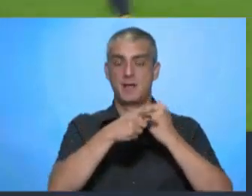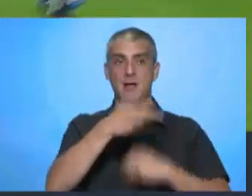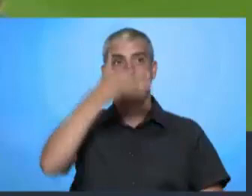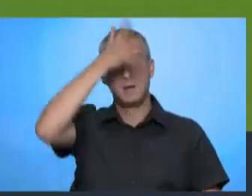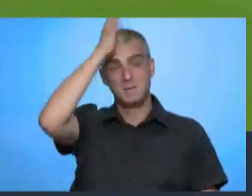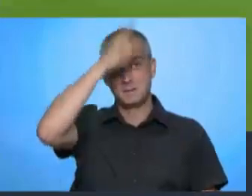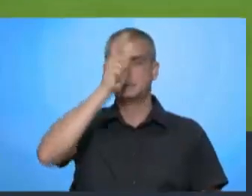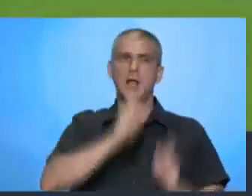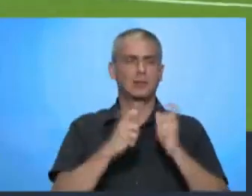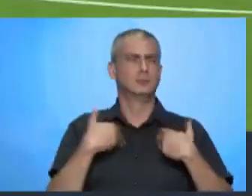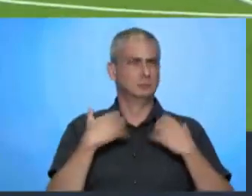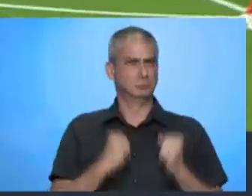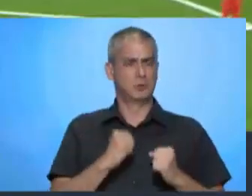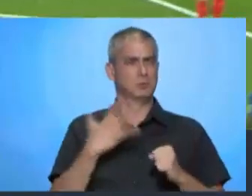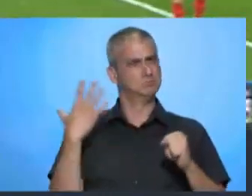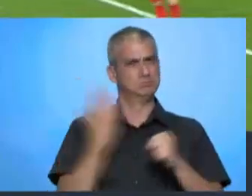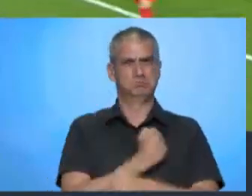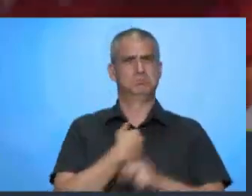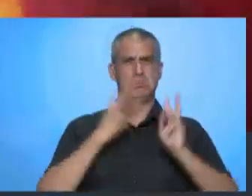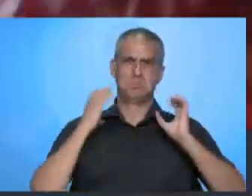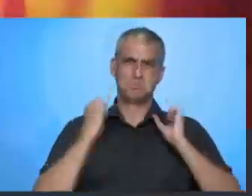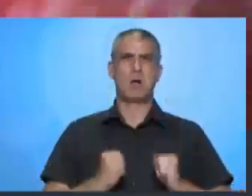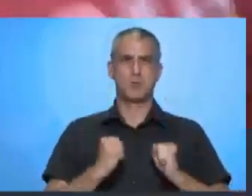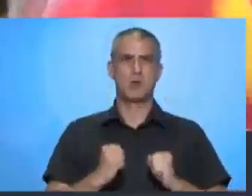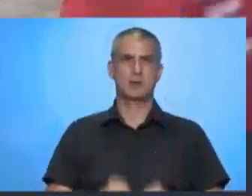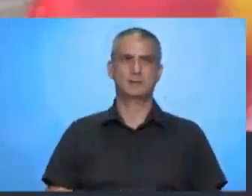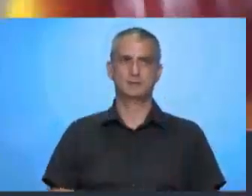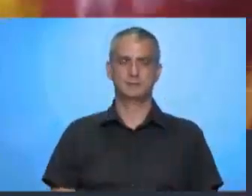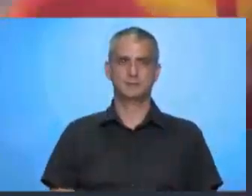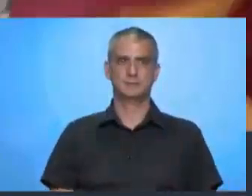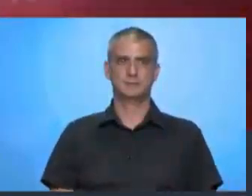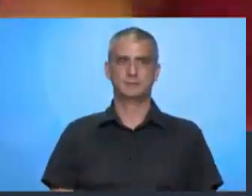בבריסל התושבים היו בטוחים שהניצחון בכיס שלהם.